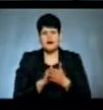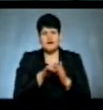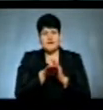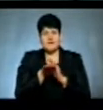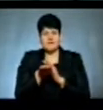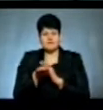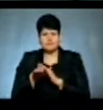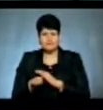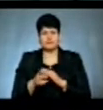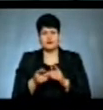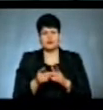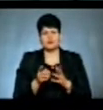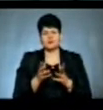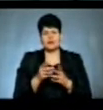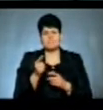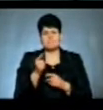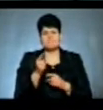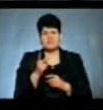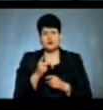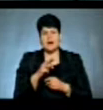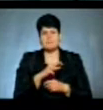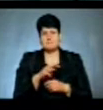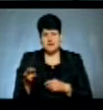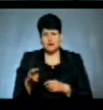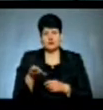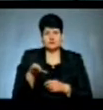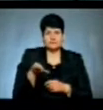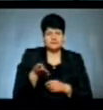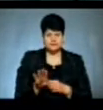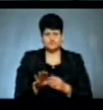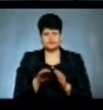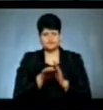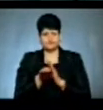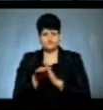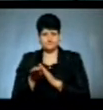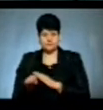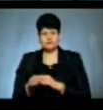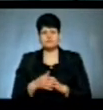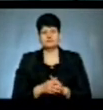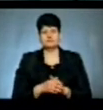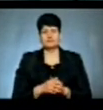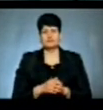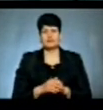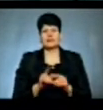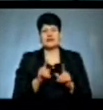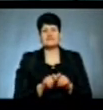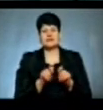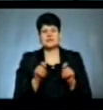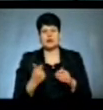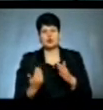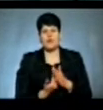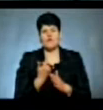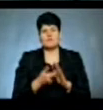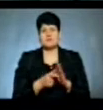сховища, розраховані на 1,5 мільйона умовних одиниць схову, каже директор архіву Федір Полянський. На відкриття нового